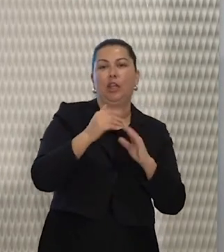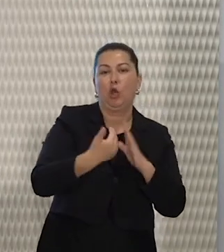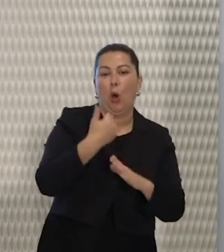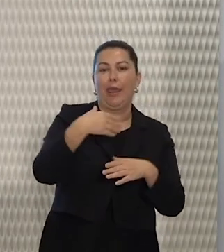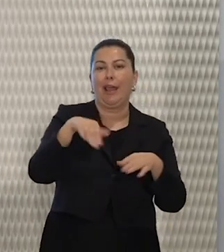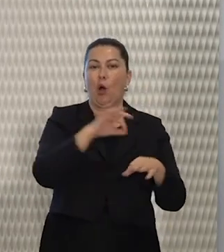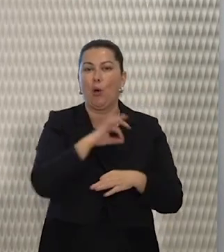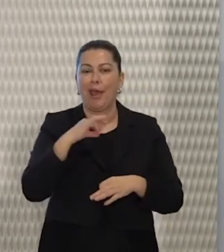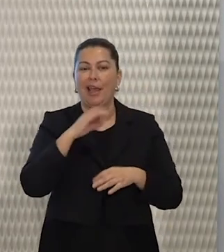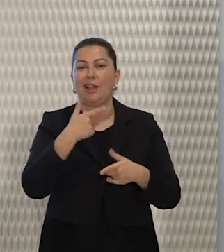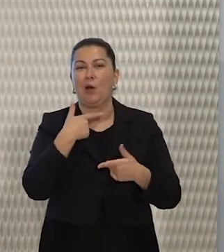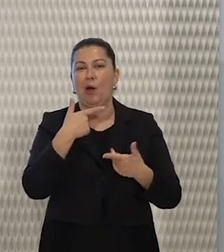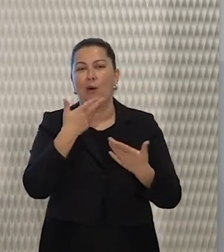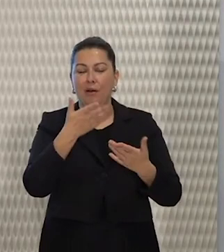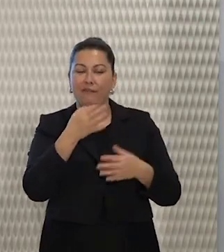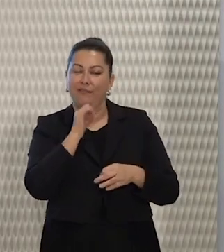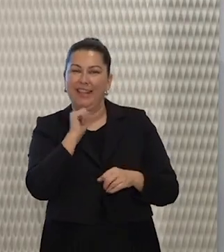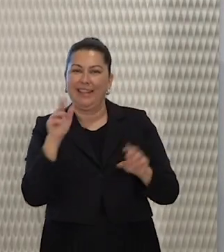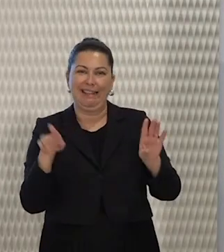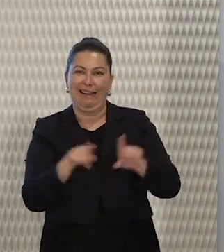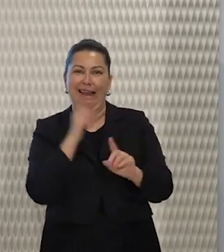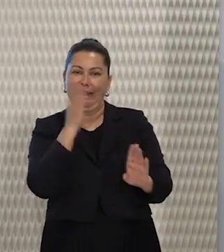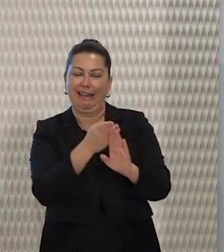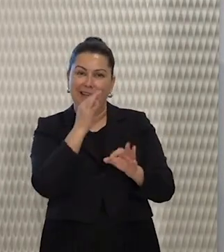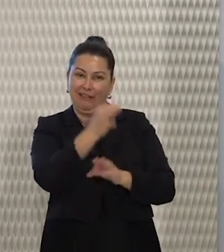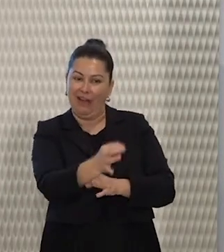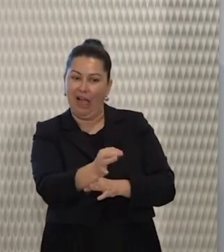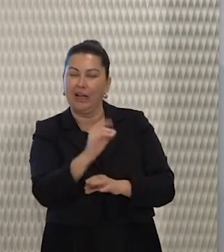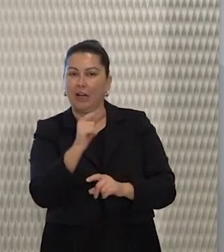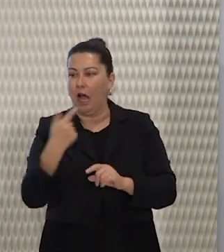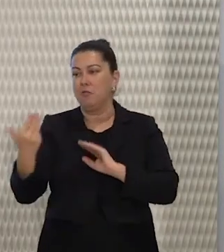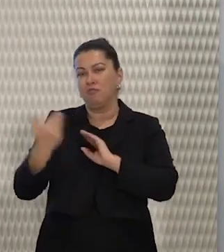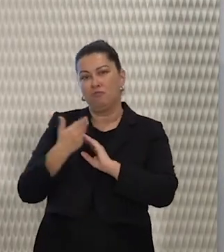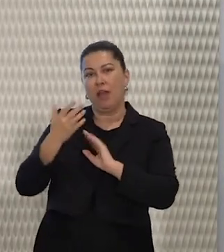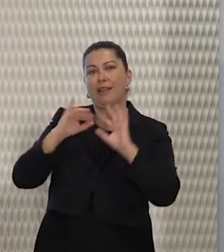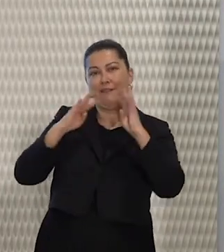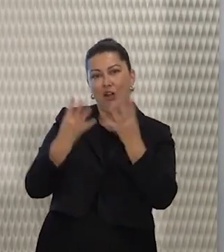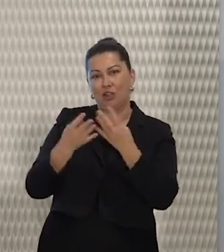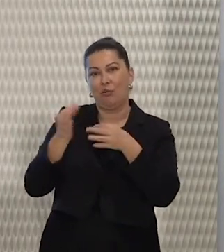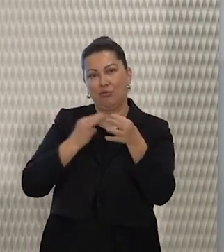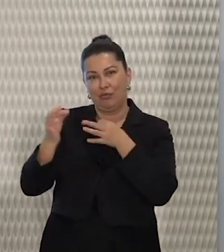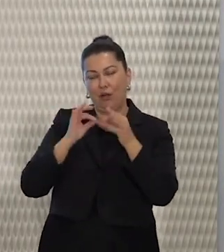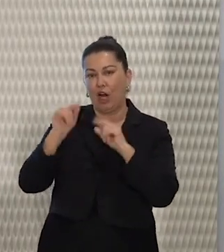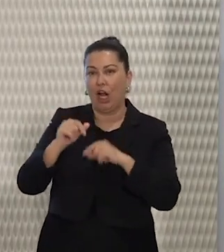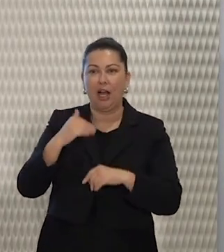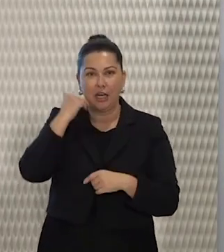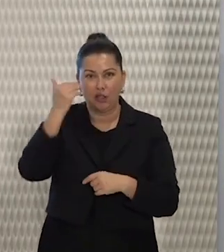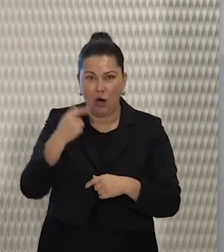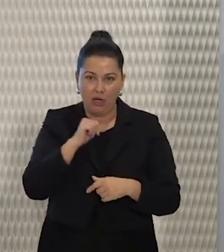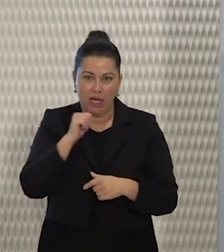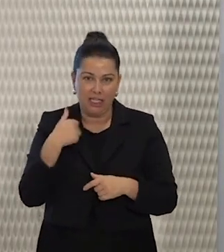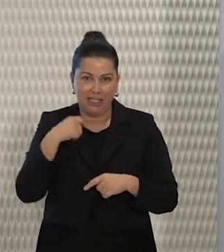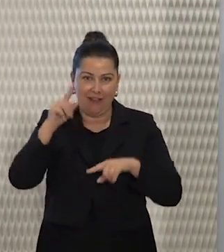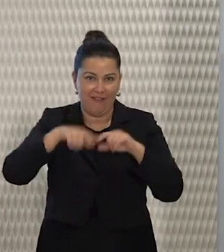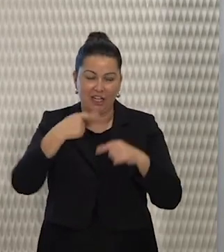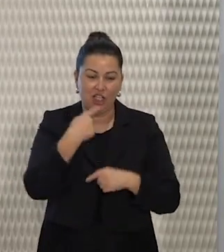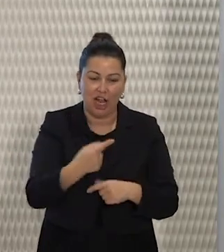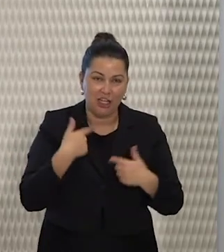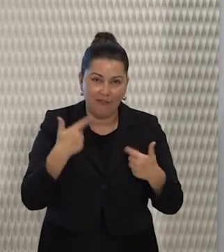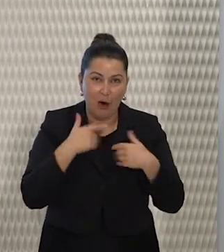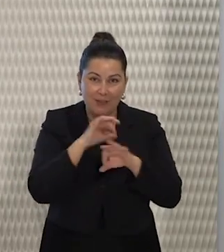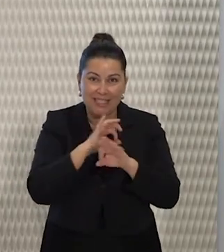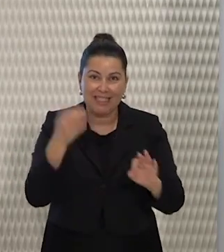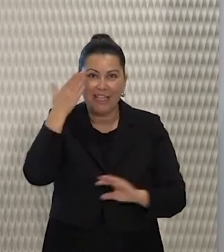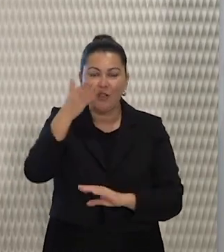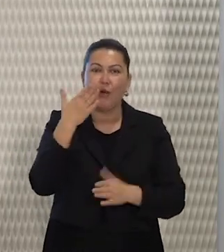mit Behinderung am Anfang noch nicht stellen will, wo man einfach keine Scheu haben muss, dass man da irgendwas Falsches sagt. Und ich freue mich drauf, wenn ich